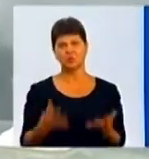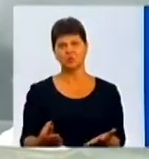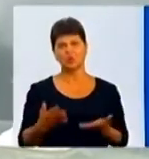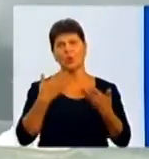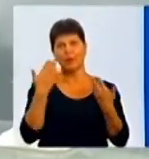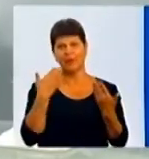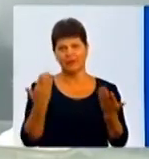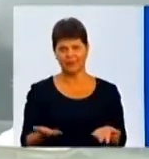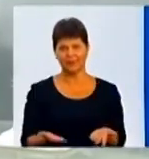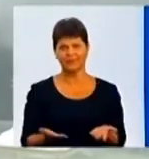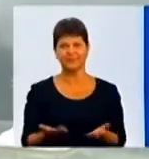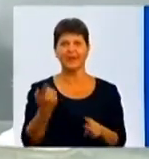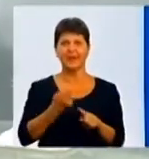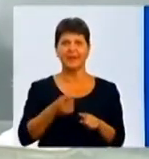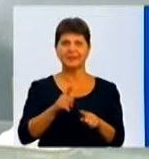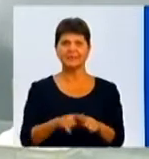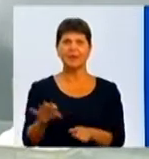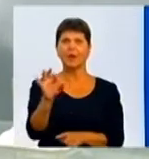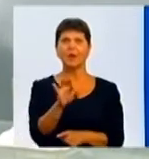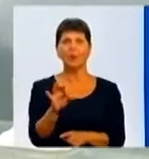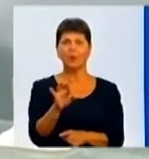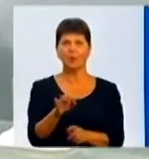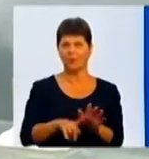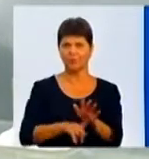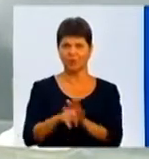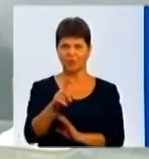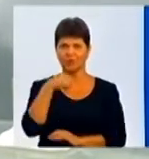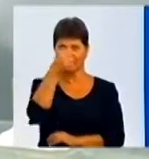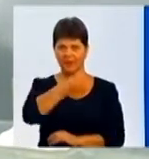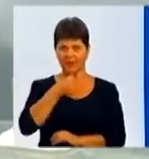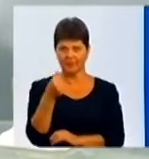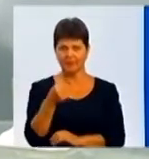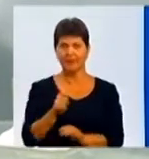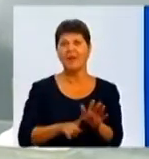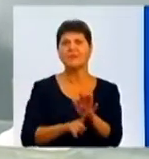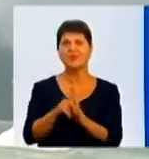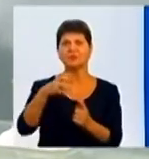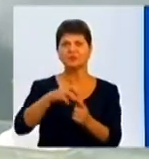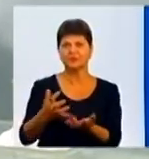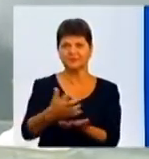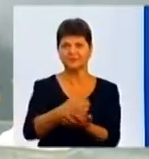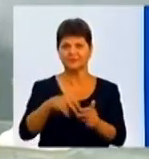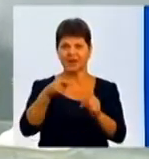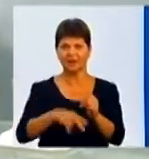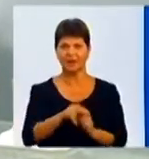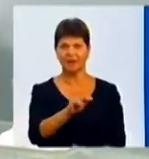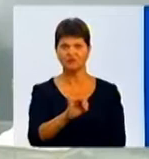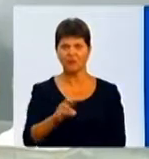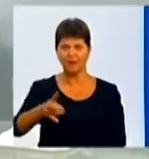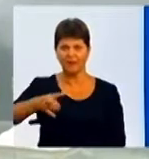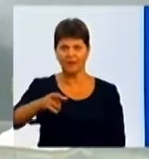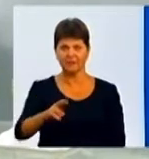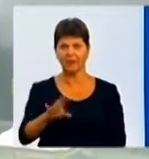А цей рік про що нам приніс? Лише початок, ну можна говорити, що почали збирати гриби кінець червня, особливо після цих таких